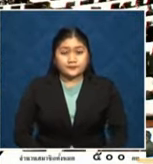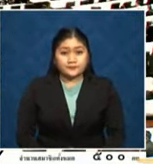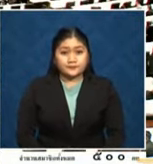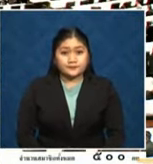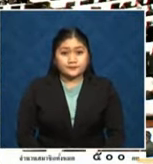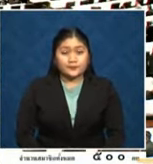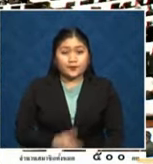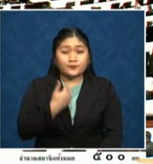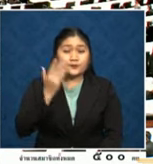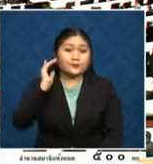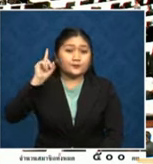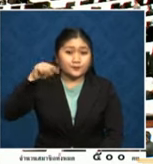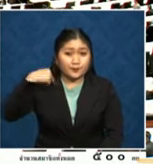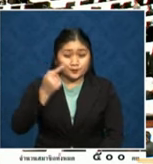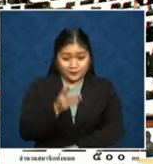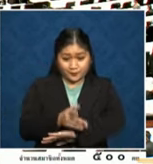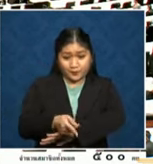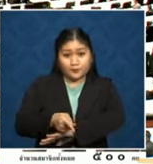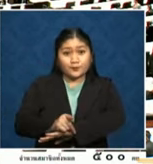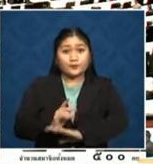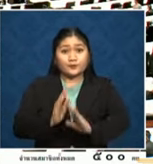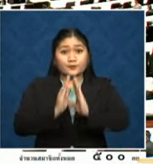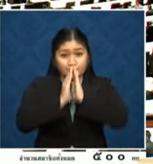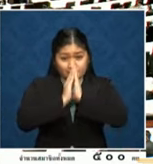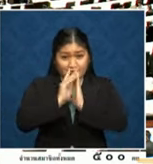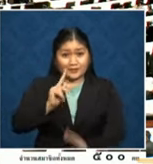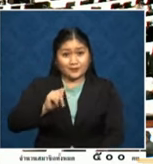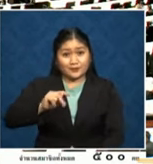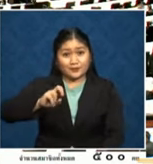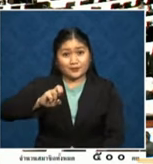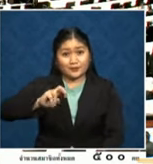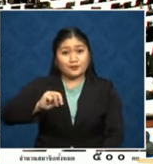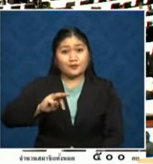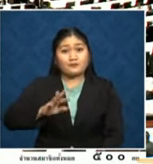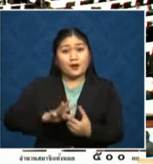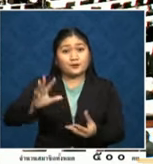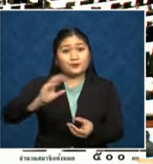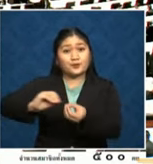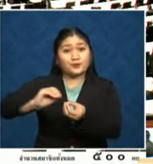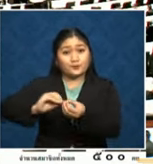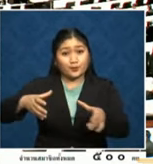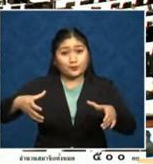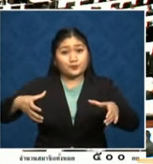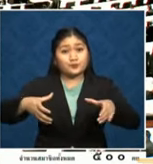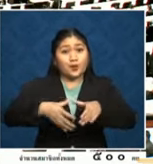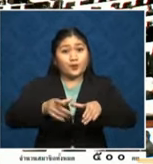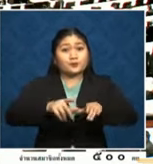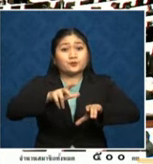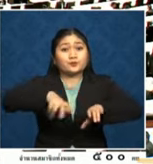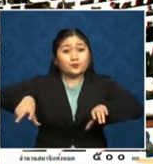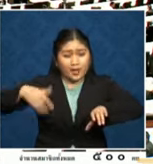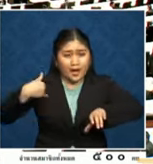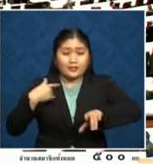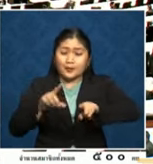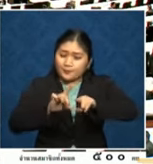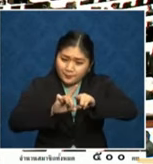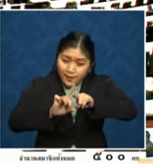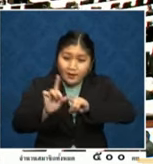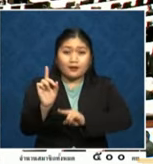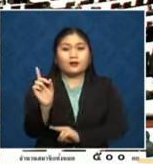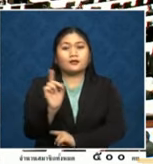กราบเรียนท่านประธานสภาที่เคารพดิฉันธิติมาฉายแสงชาเชิงเซาเขต1พรรคเพื่อไทยค่ะท่านประธานคะหารือเรื่องที่1นะ